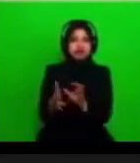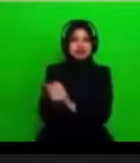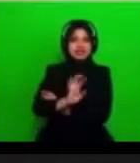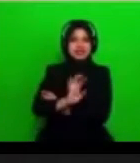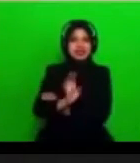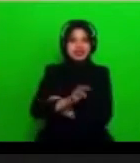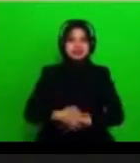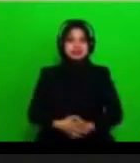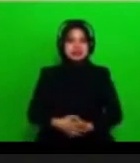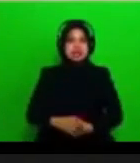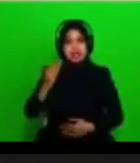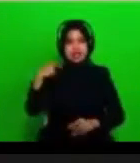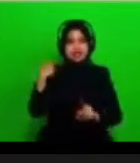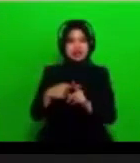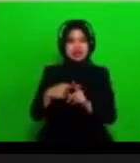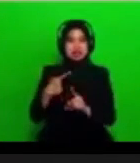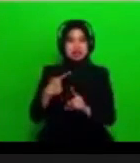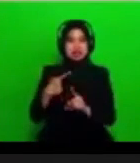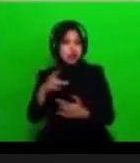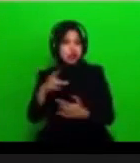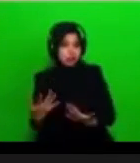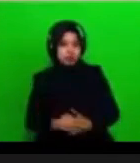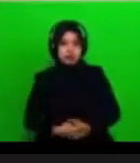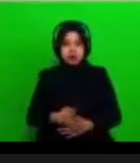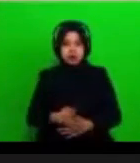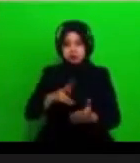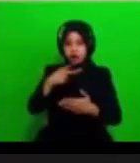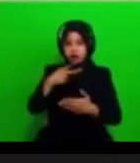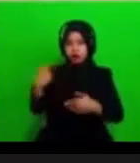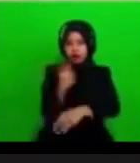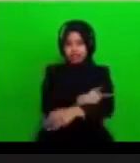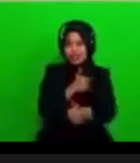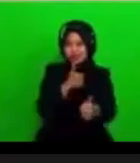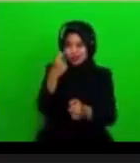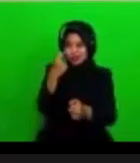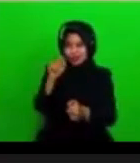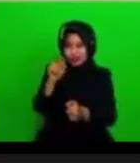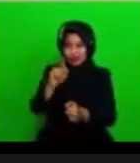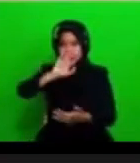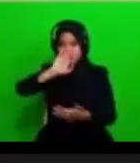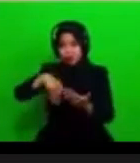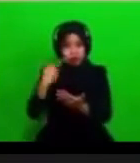insya Allah. Dan agar kegiatan ini semakin berkah, rasanya tepat sekali andaikan